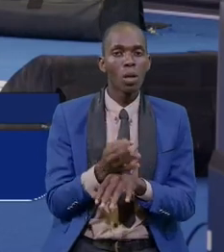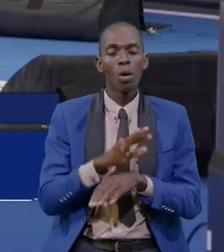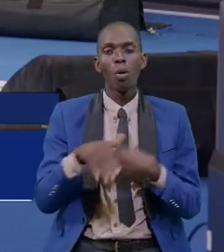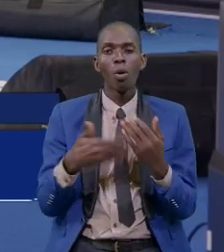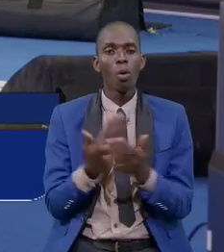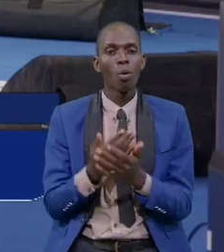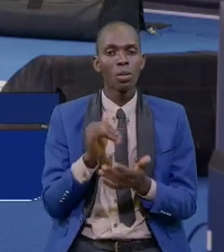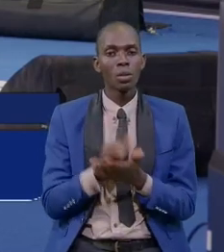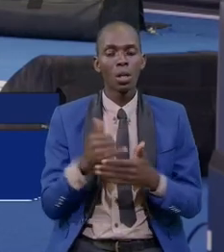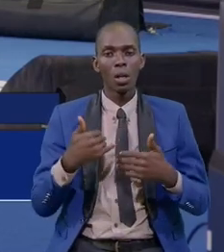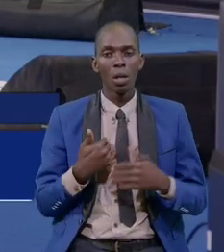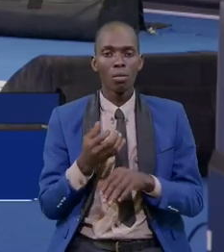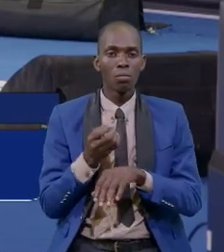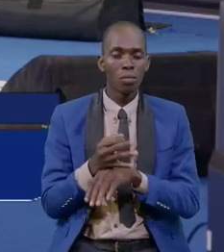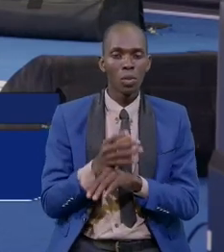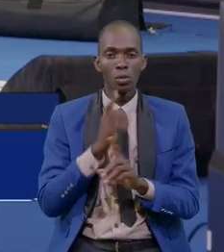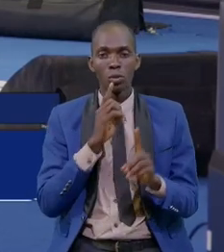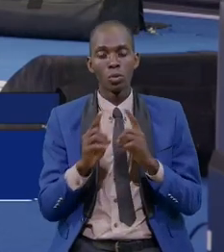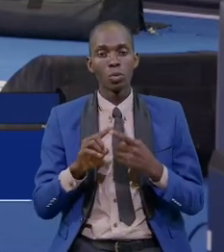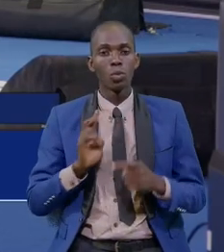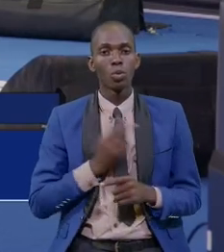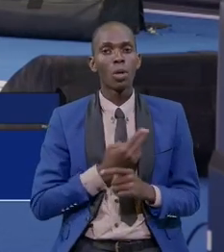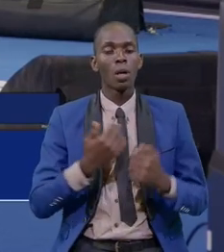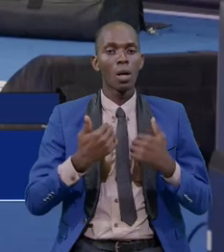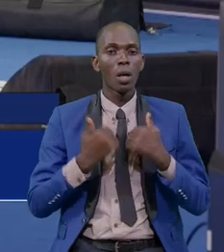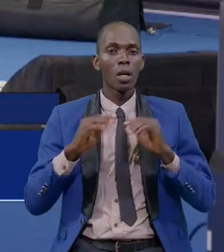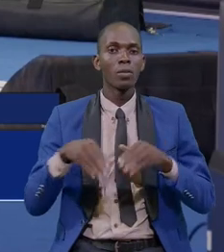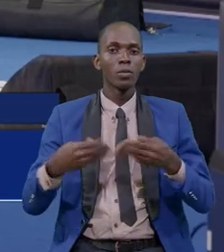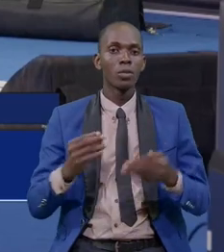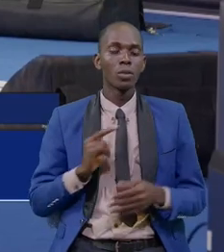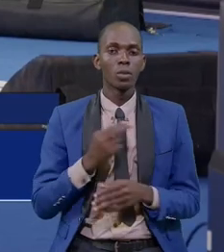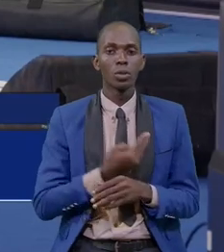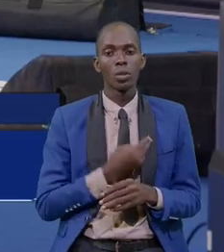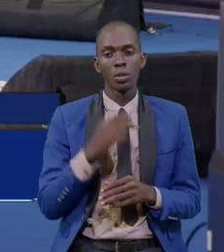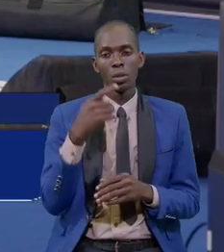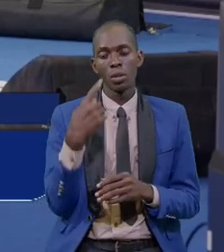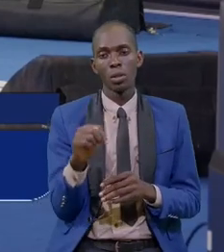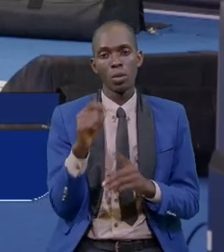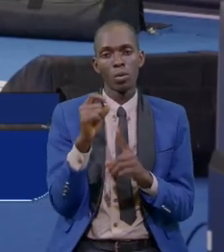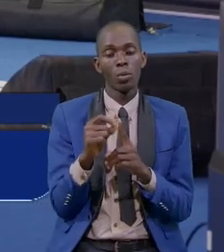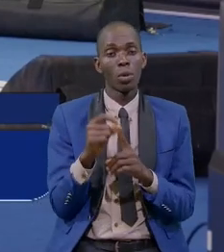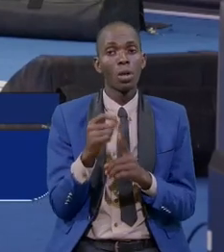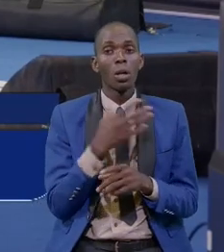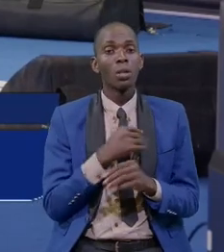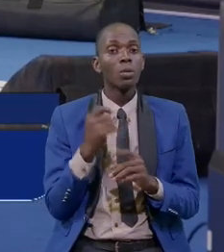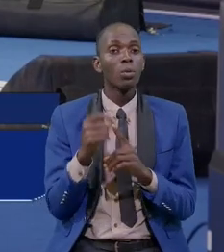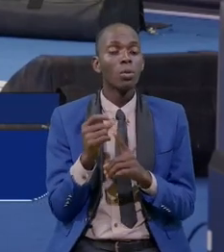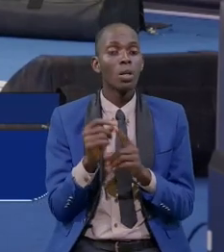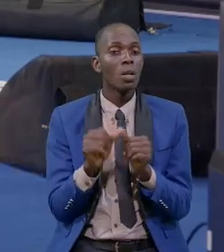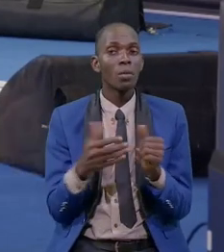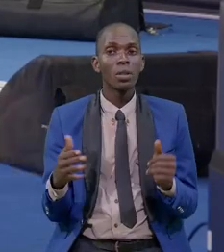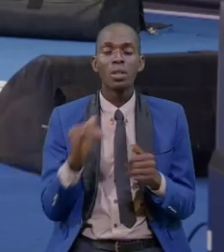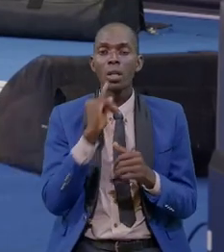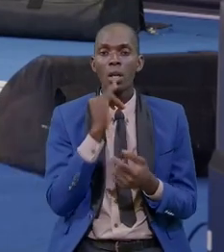parlé, ils nous ont donné une parole, la parole, et tout est en train de venir de